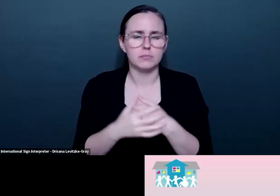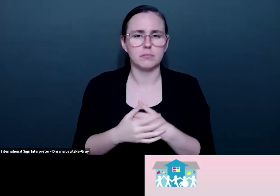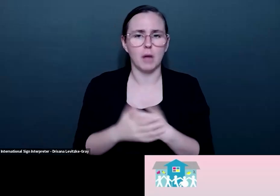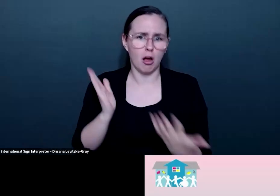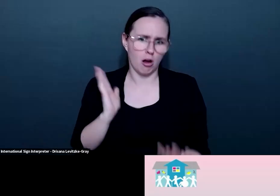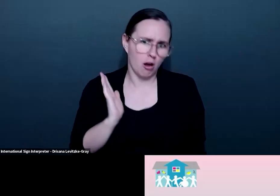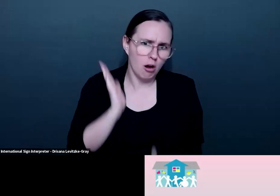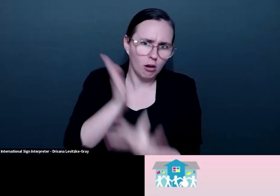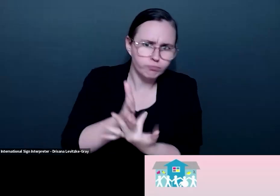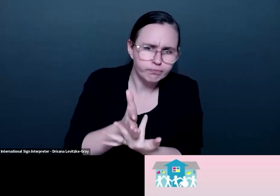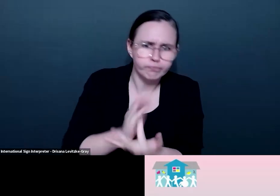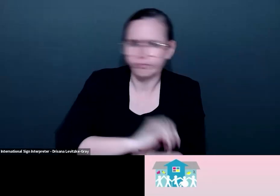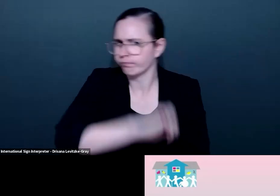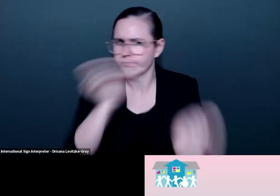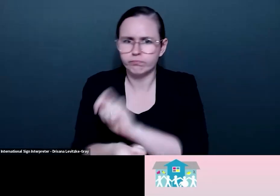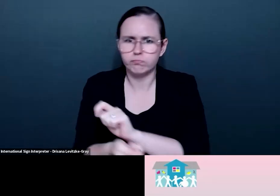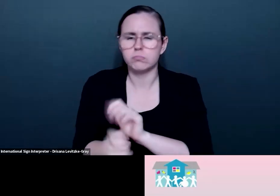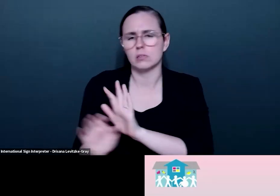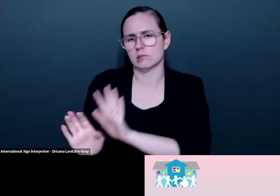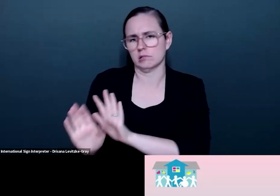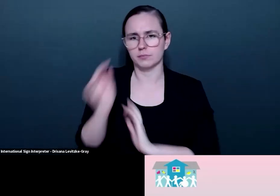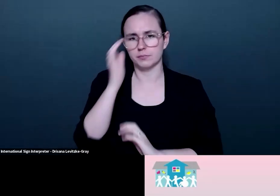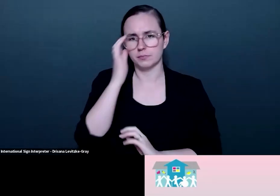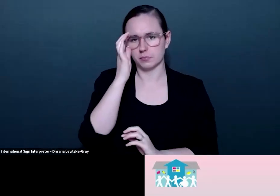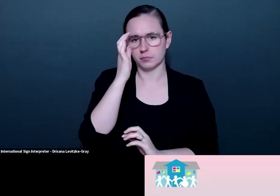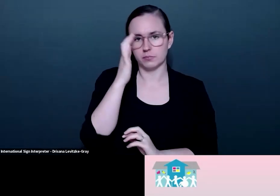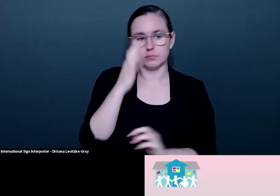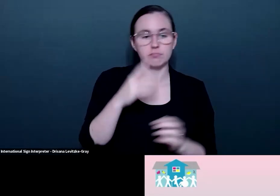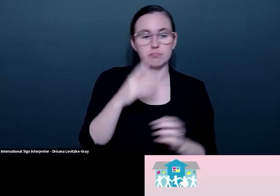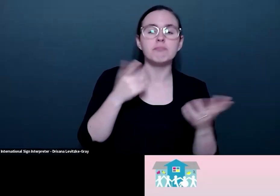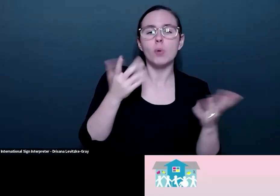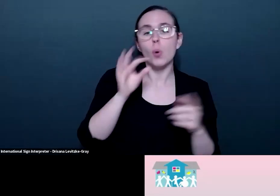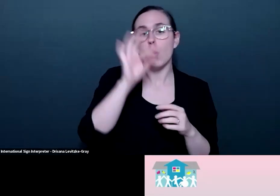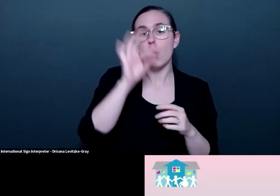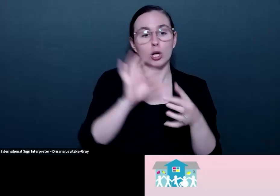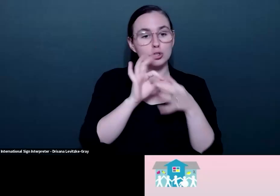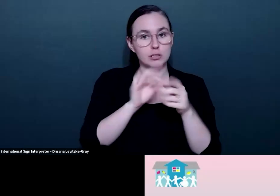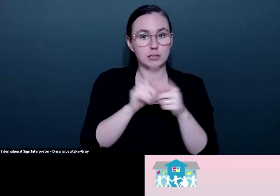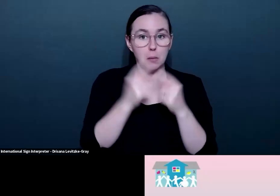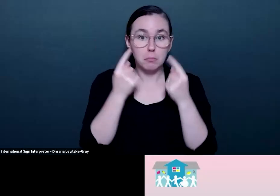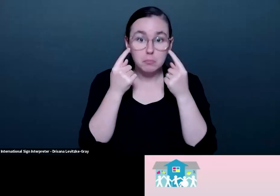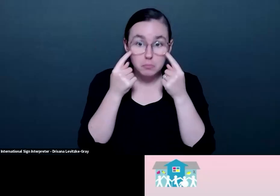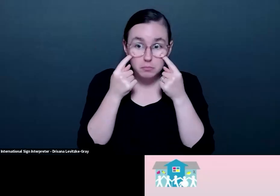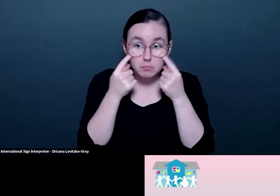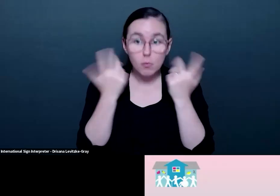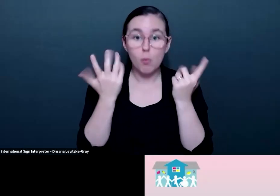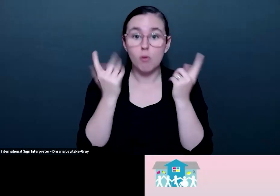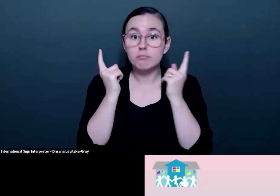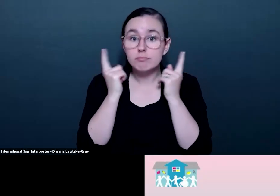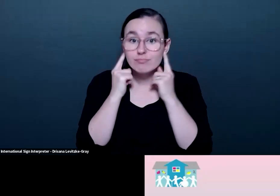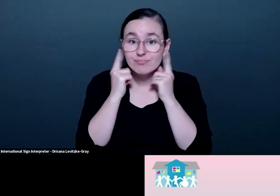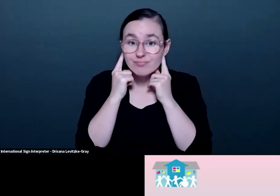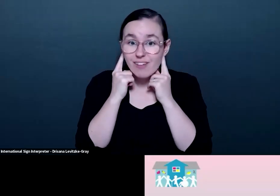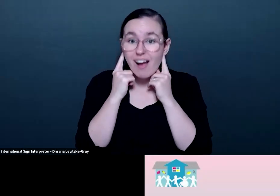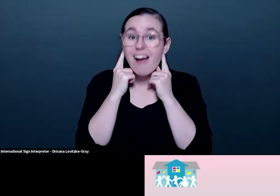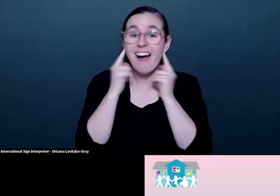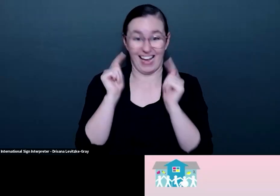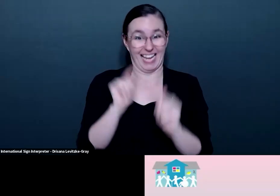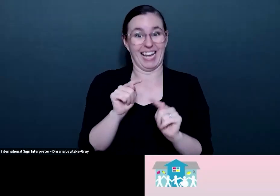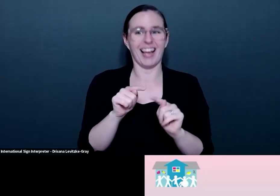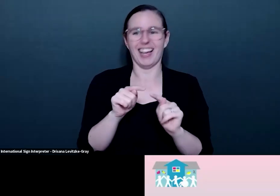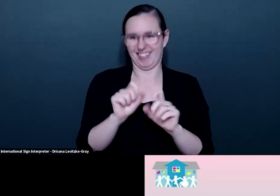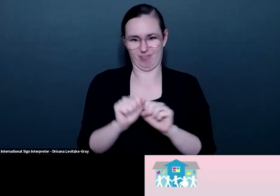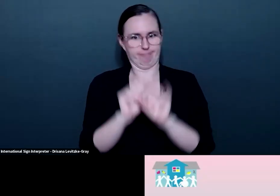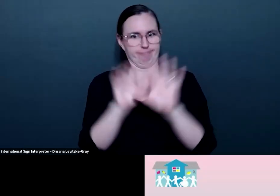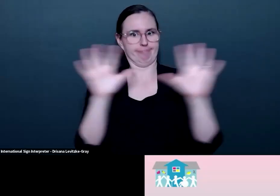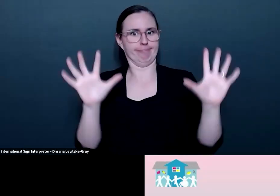peuvent traiter, par exemple, sur la vision ou sur l'ouïe. Nous pouvons suivre avec d'autres travaux, avec une analyse clinique